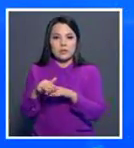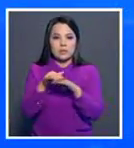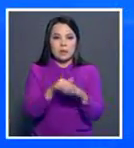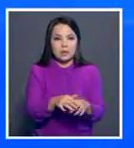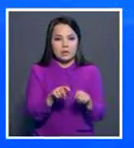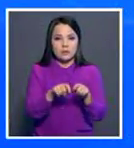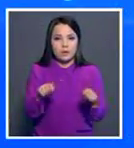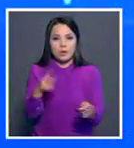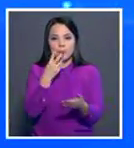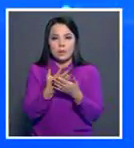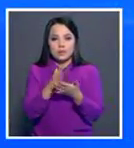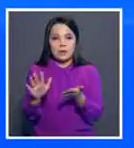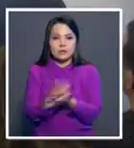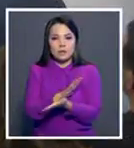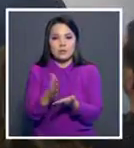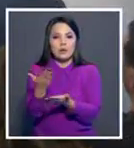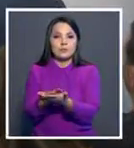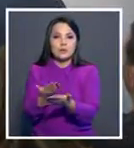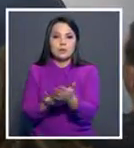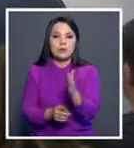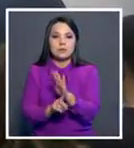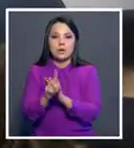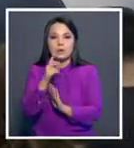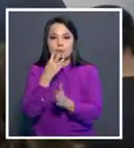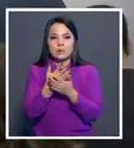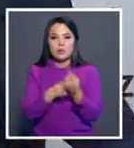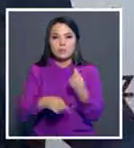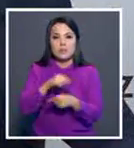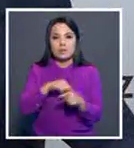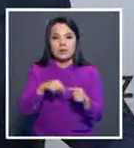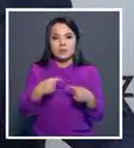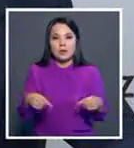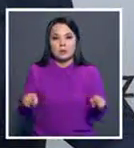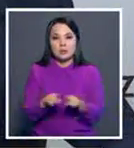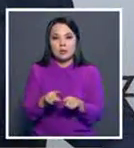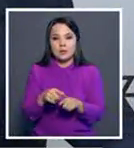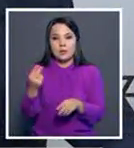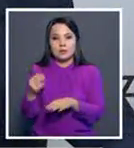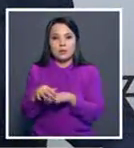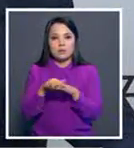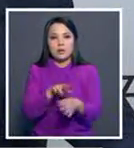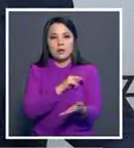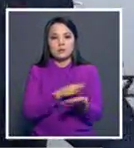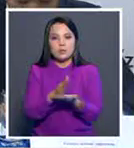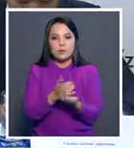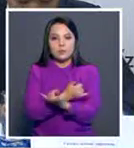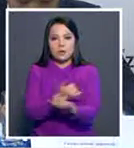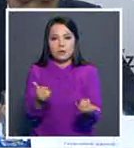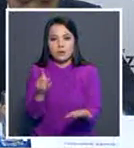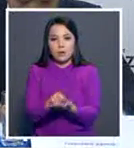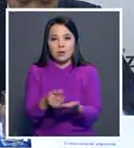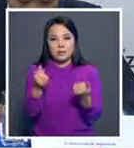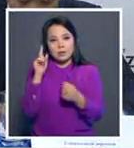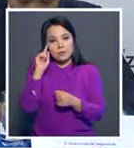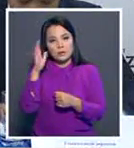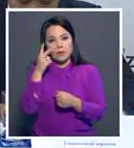тартудың жолдарын көрсетіп, тегін кеңес беруді бастады. Олар бизнесмендерге түрлі ауқымдағы қаржылық қызметтерді ұсынбақшы. Белді